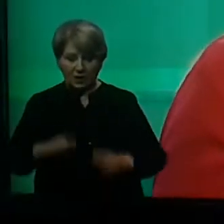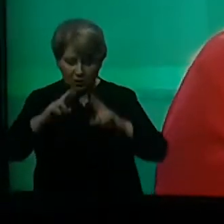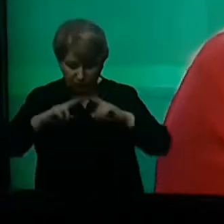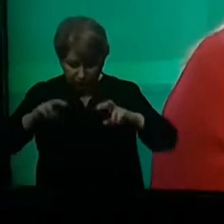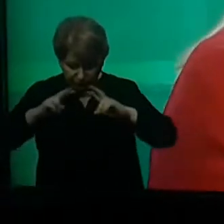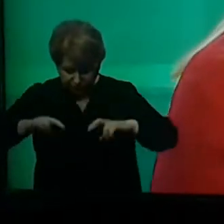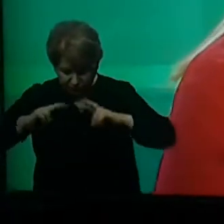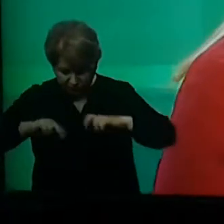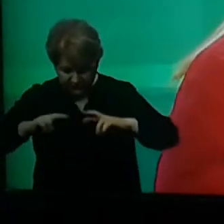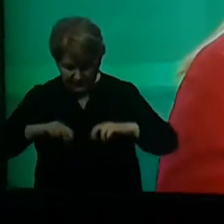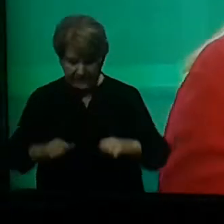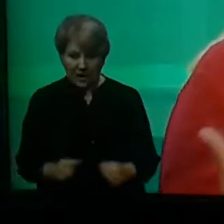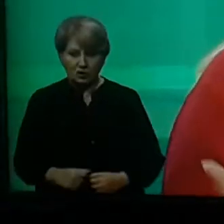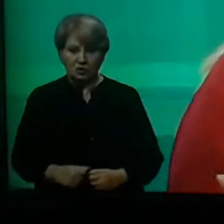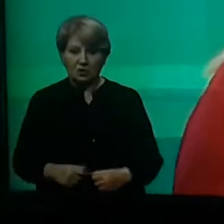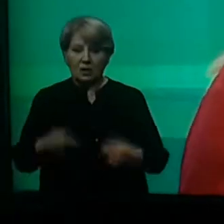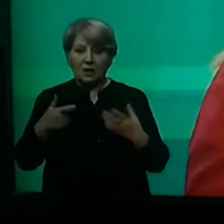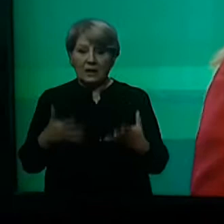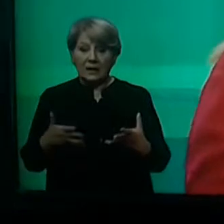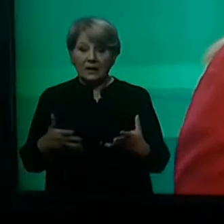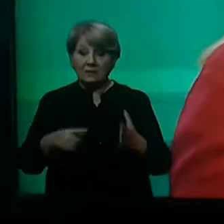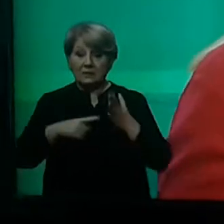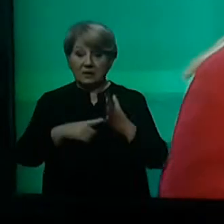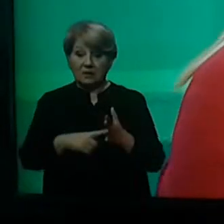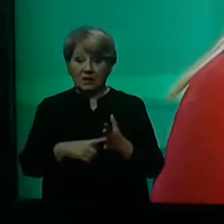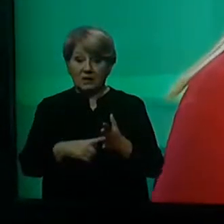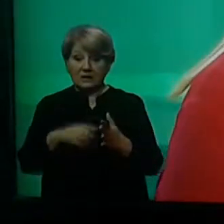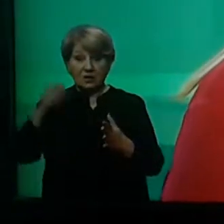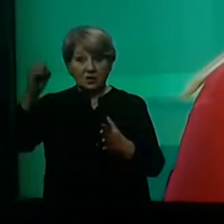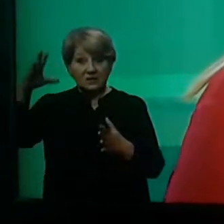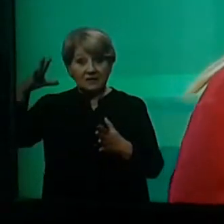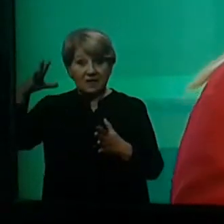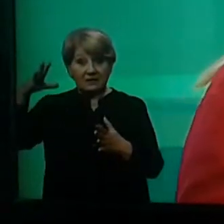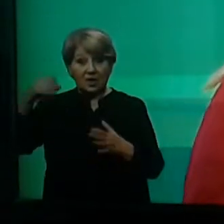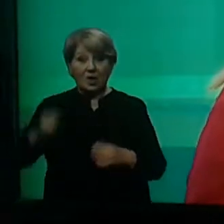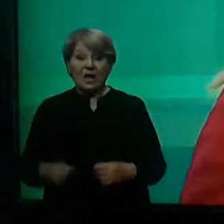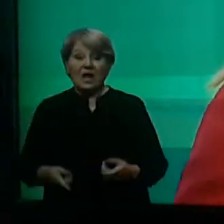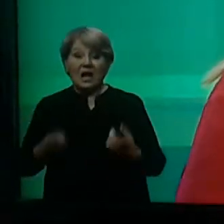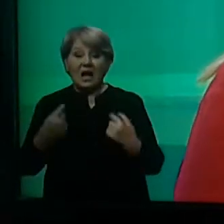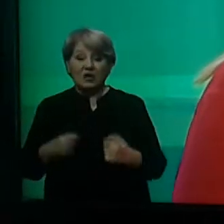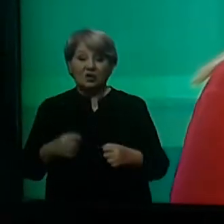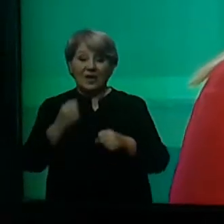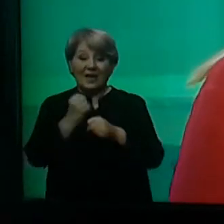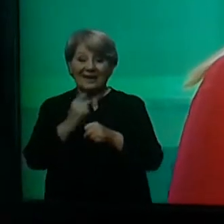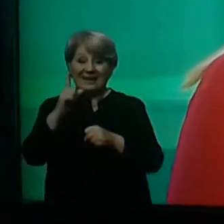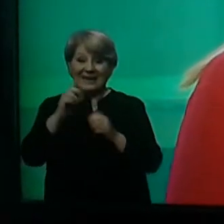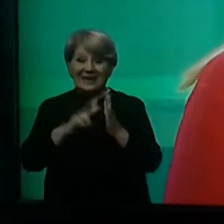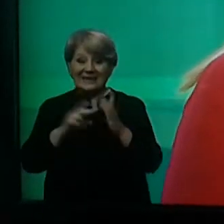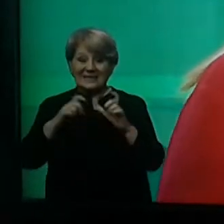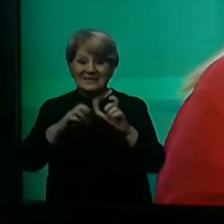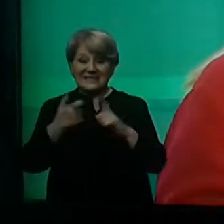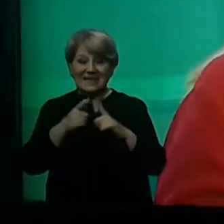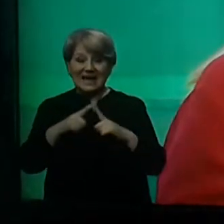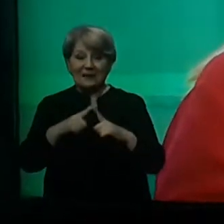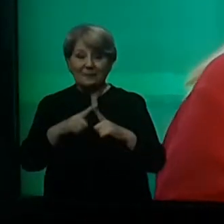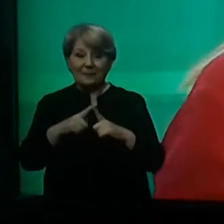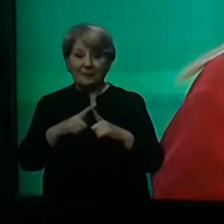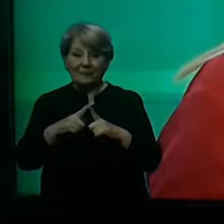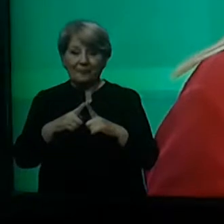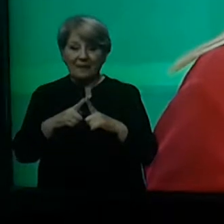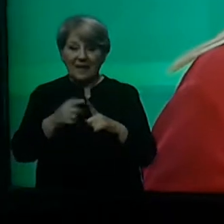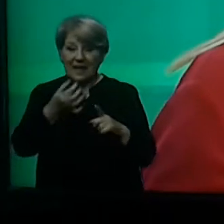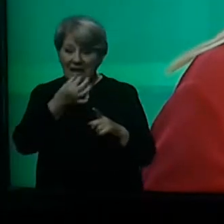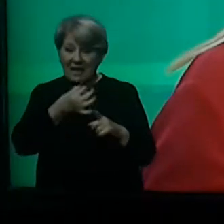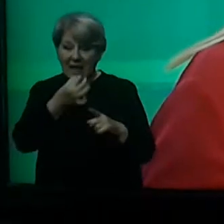istražuje, toliko vam, i njima se pokazalo jedno svjetlo na kraju tunela, a to je opet genska terapija. Ona nije